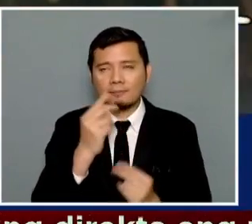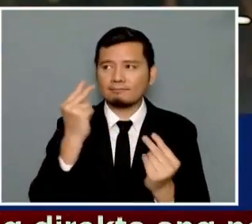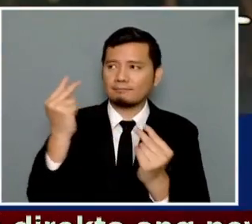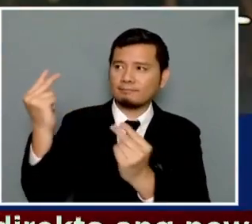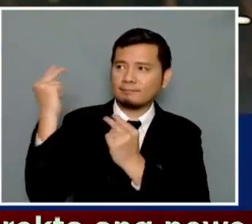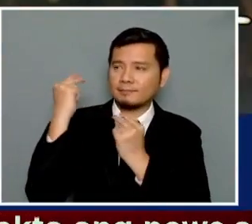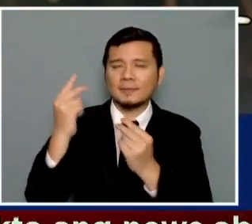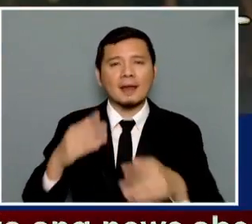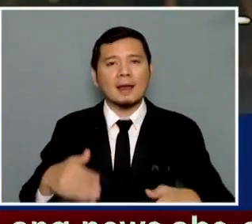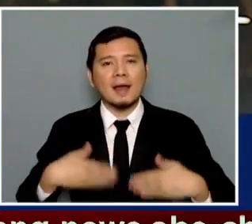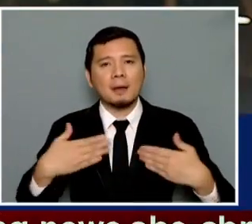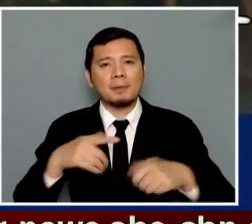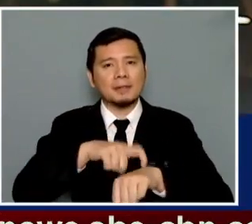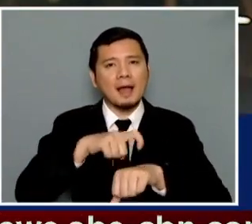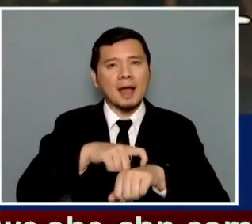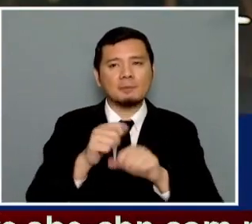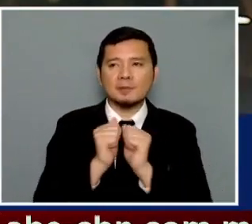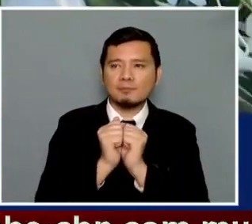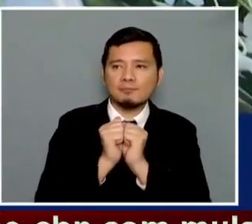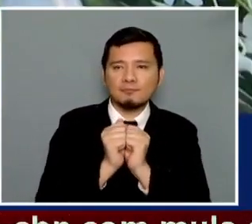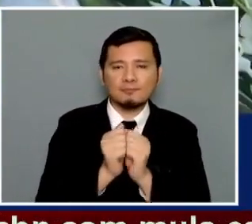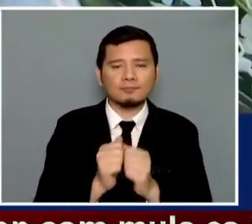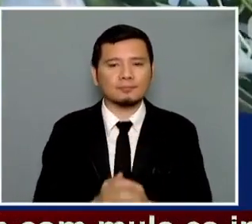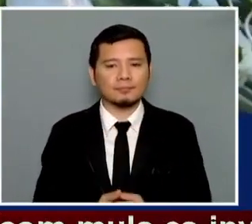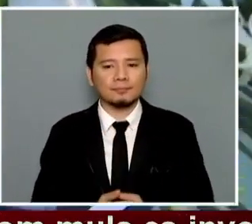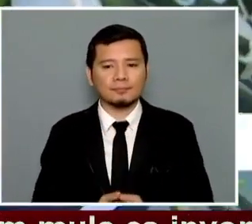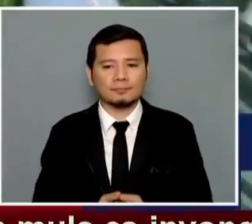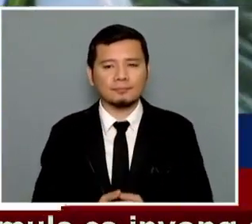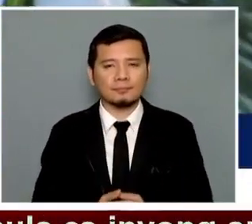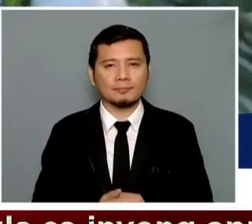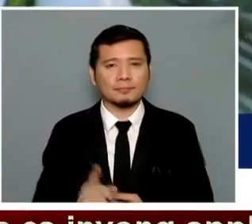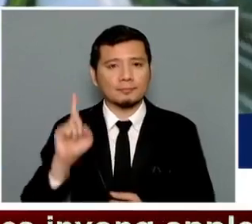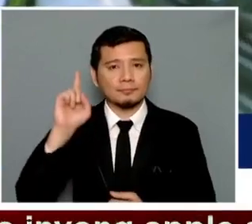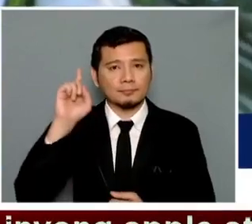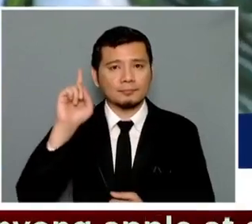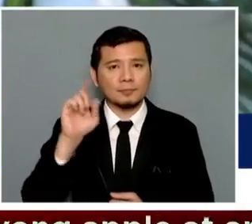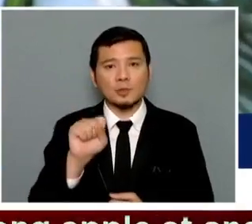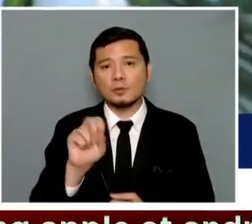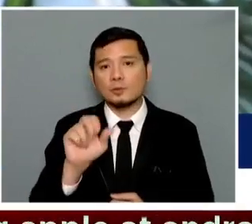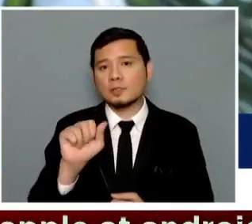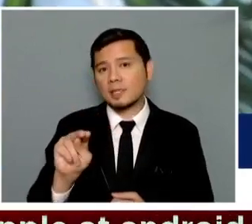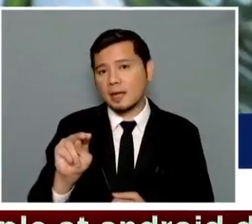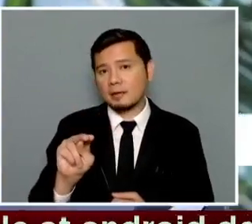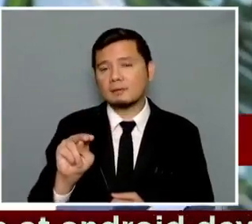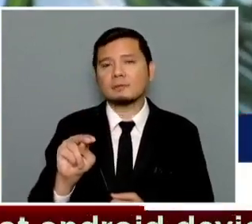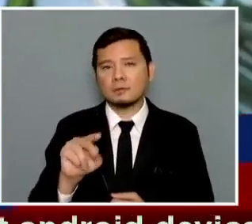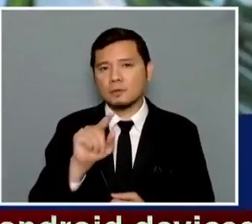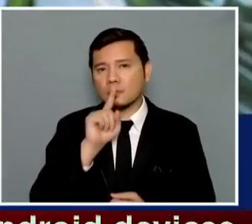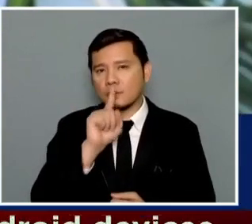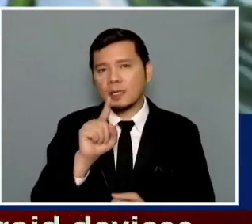yumaong movie icon. Ninang ko po si yung Susan dahil nga inaanak ako sa kasal ni